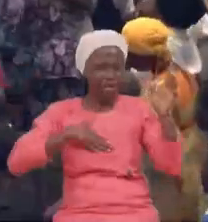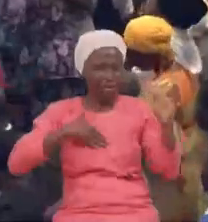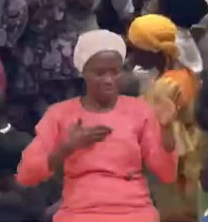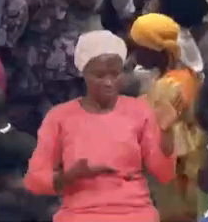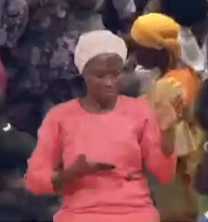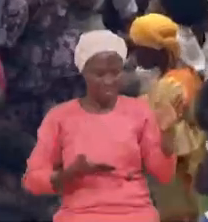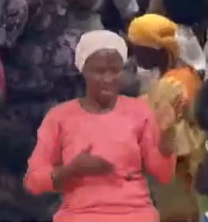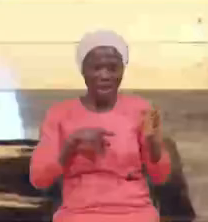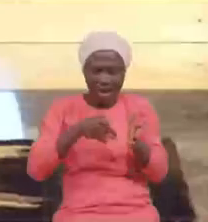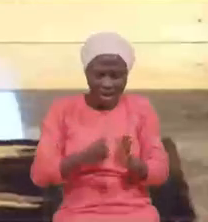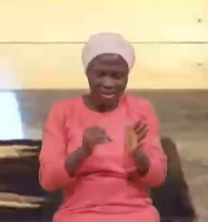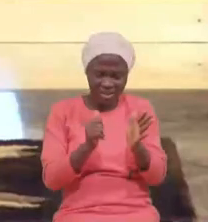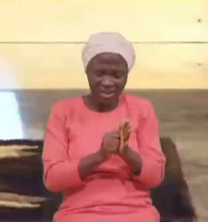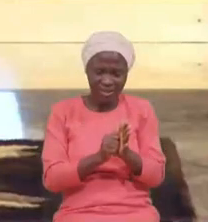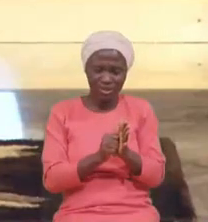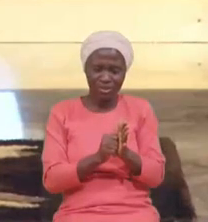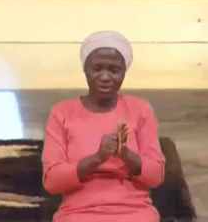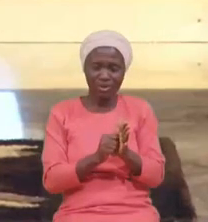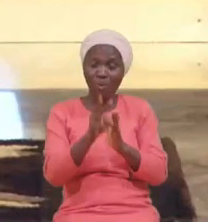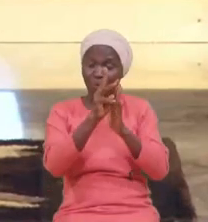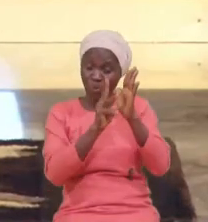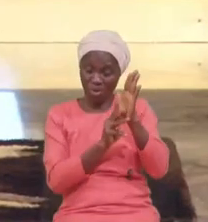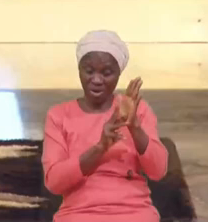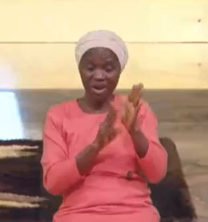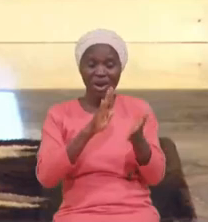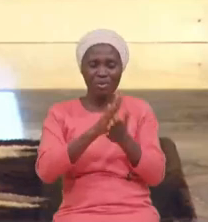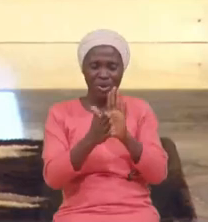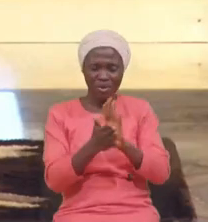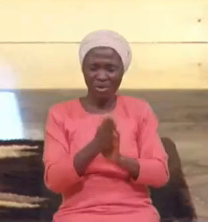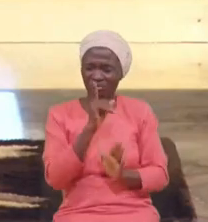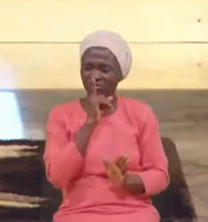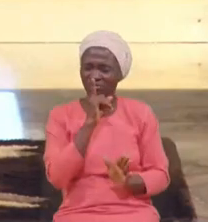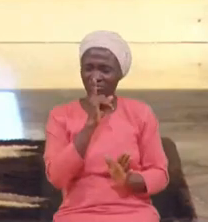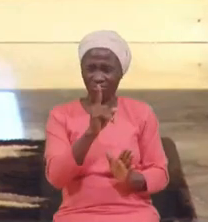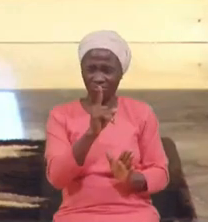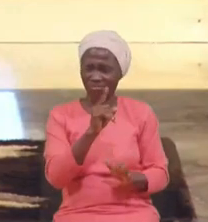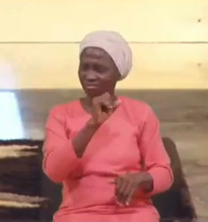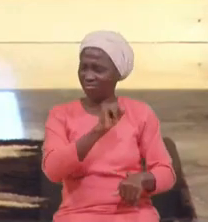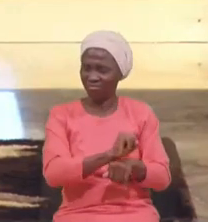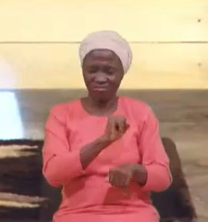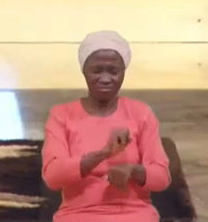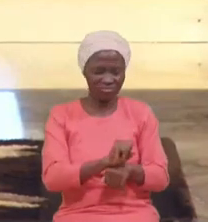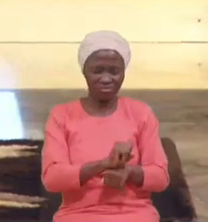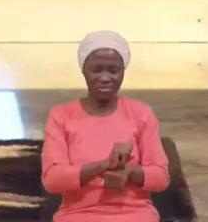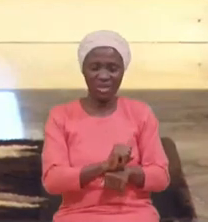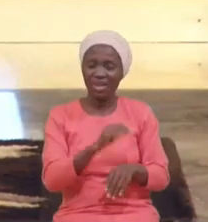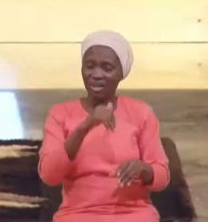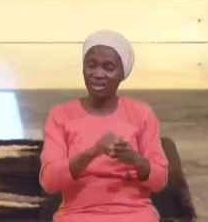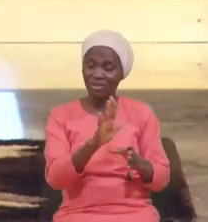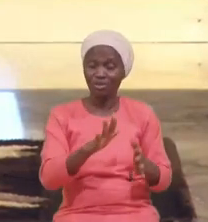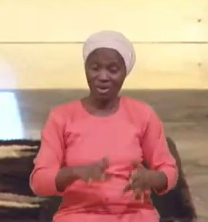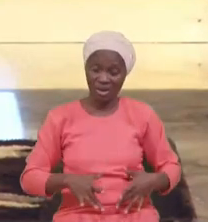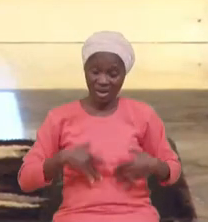Que cette volonté, ce désir soit visible, réel dans votre vie ce soir.